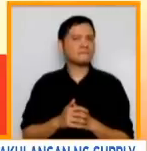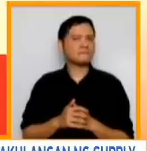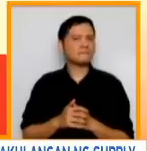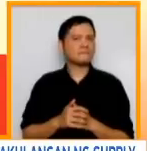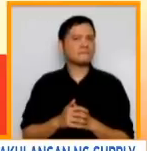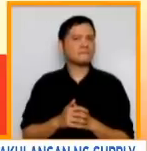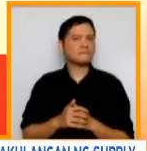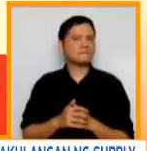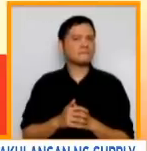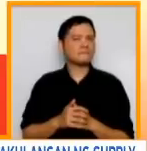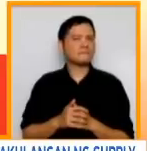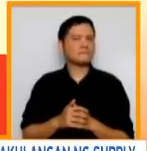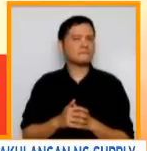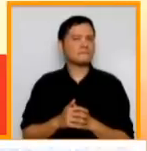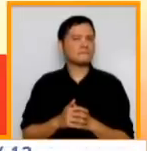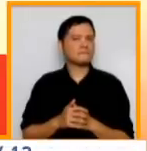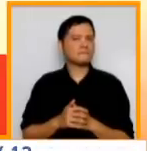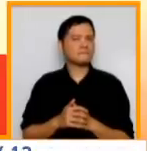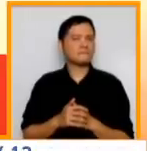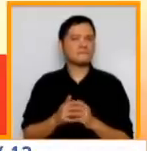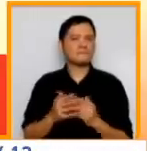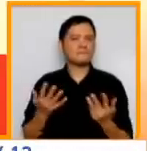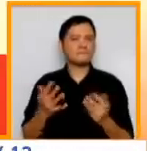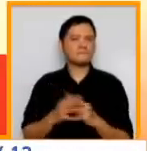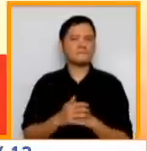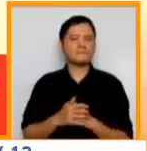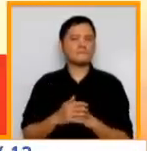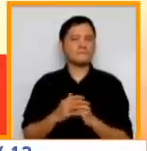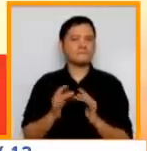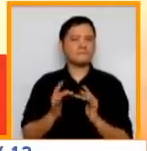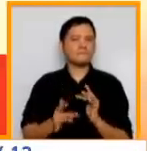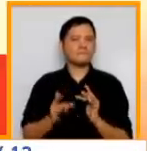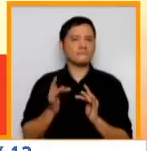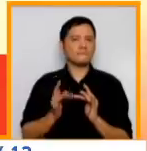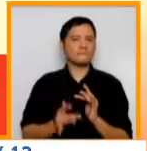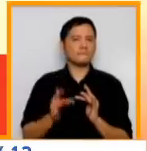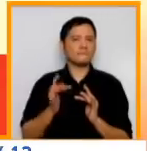yung takbo niya, ma'am, parang hindi talaga normal, ma'am. Parang